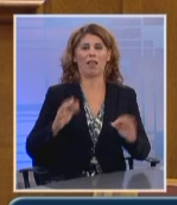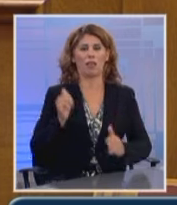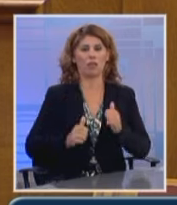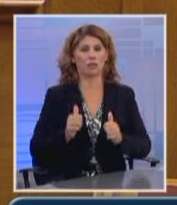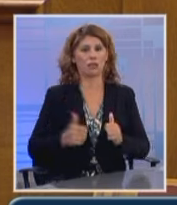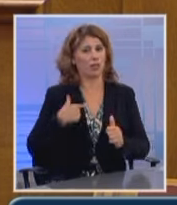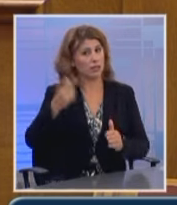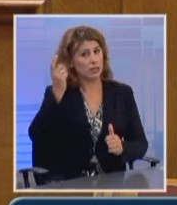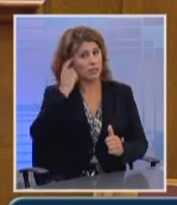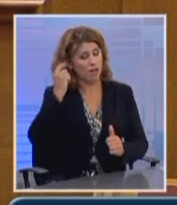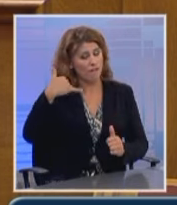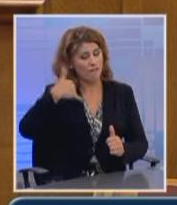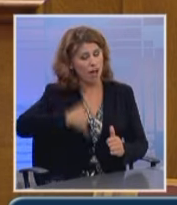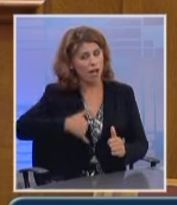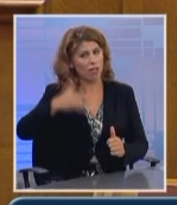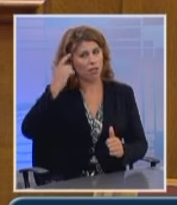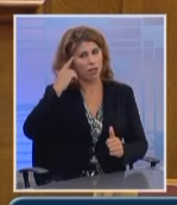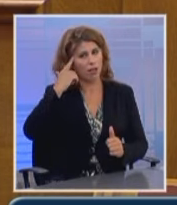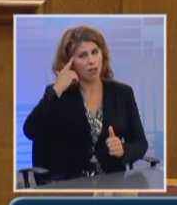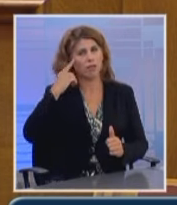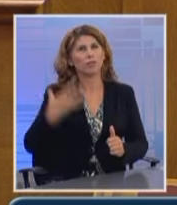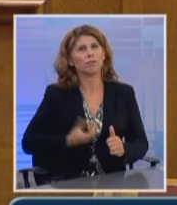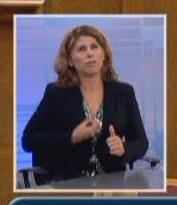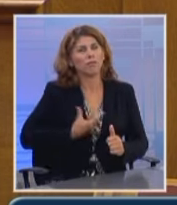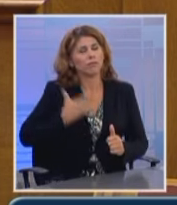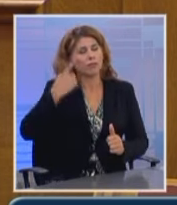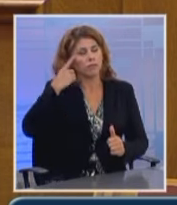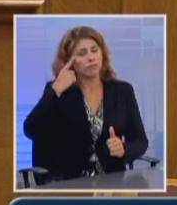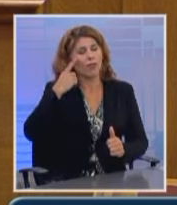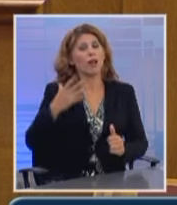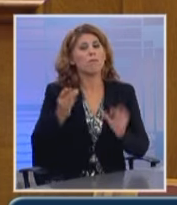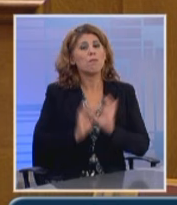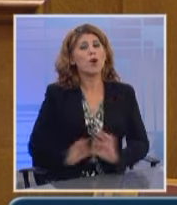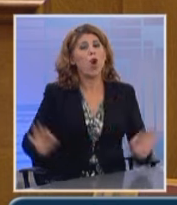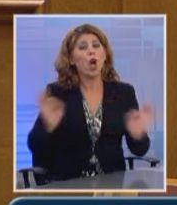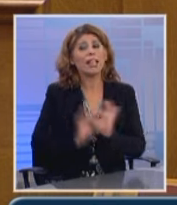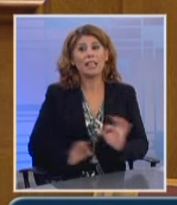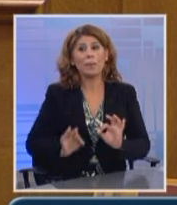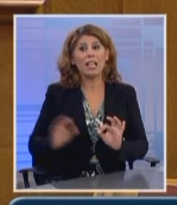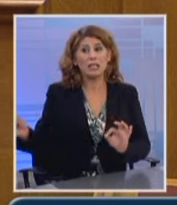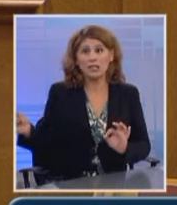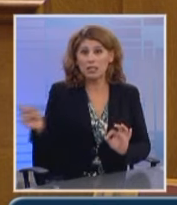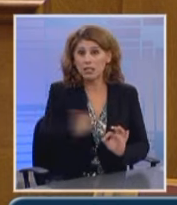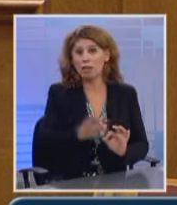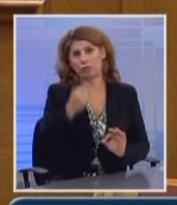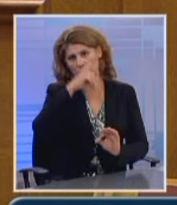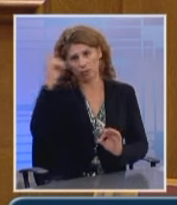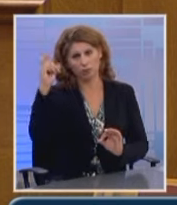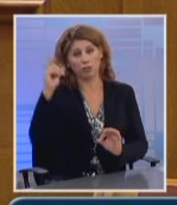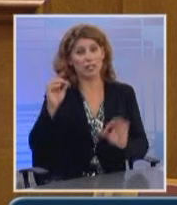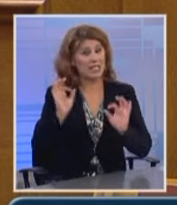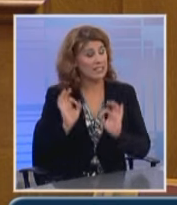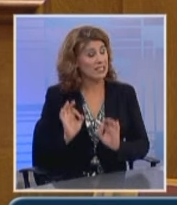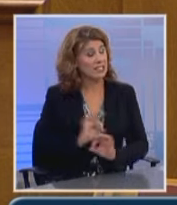εξαιρετικών δυσχεριών μέσα στις οποίες προετοιμαστήκατε και που για πολίτες όπως εσείς είναι σίγουρα πιο μεγάλες από